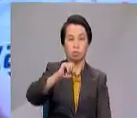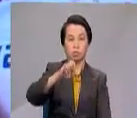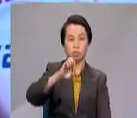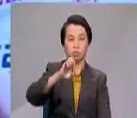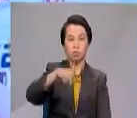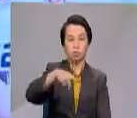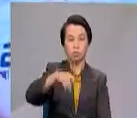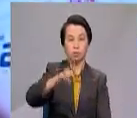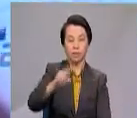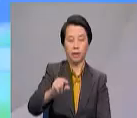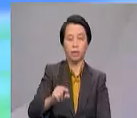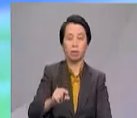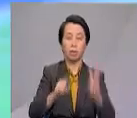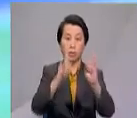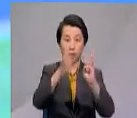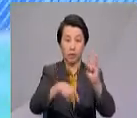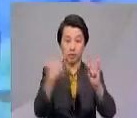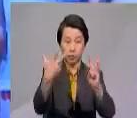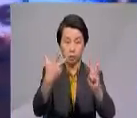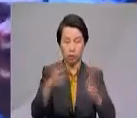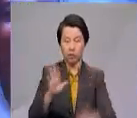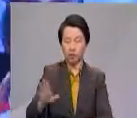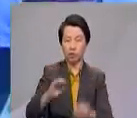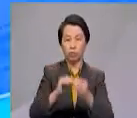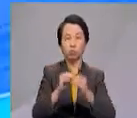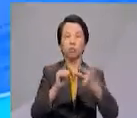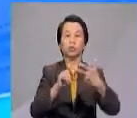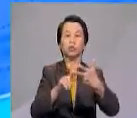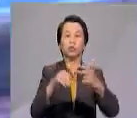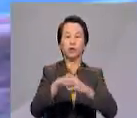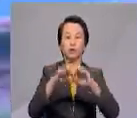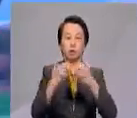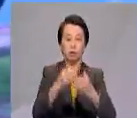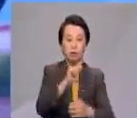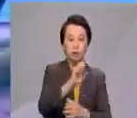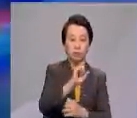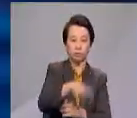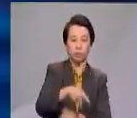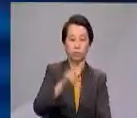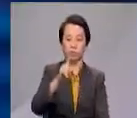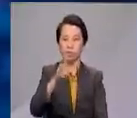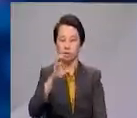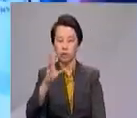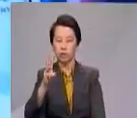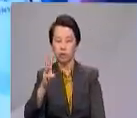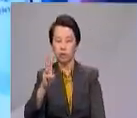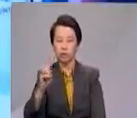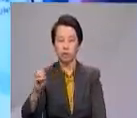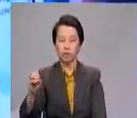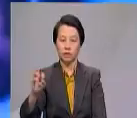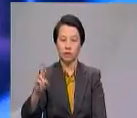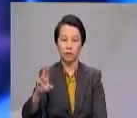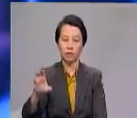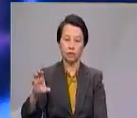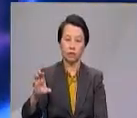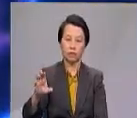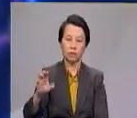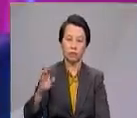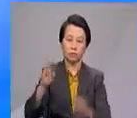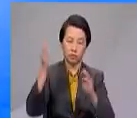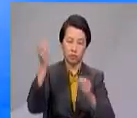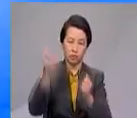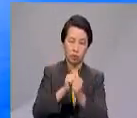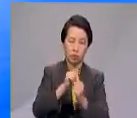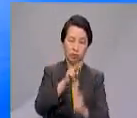ini zakan menduduki tangga ketiga keseluruhan dalam kelas ASB 1000 cc bagi arrc musim lalu dengan